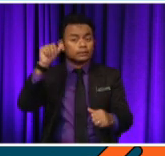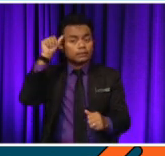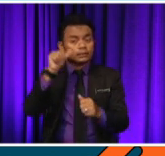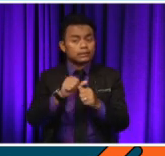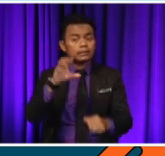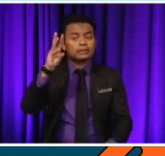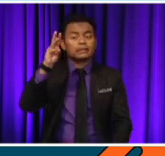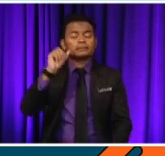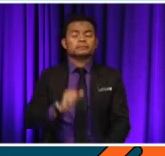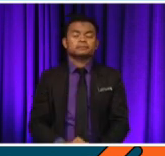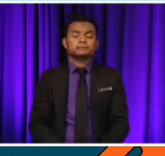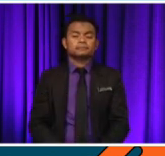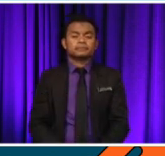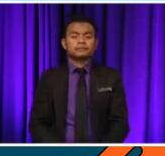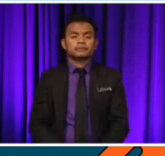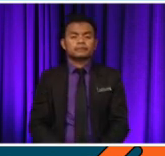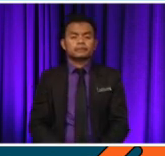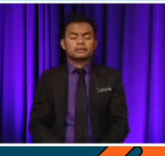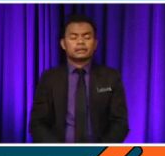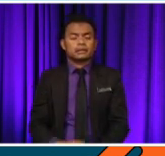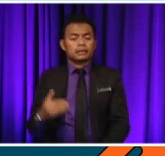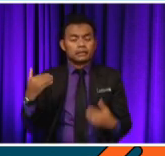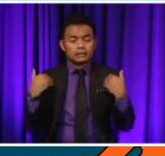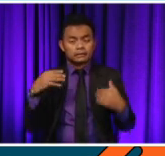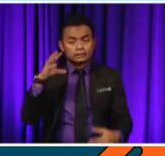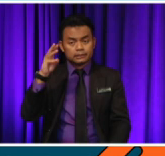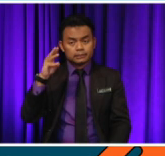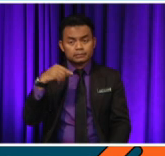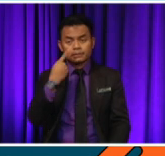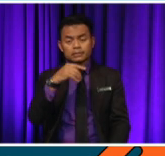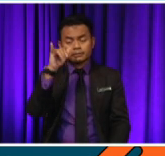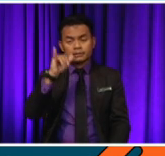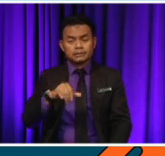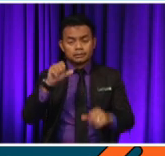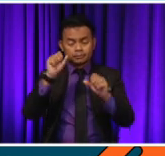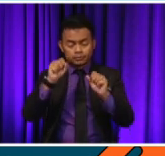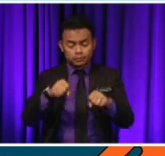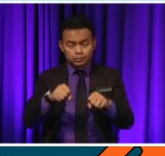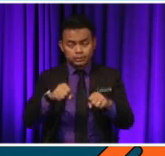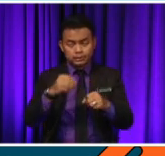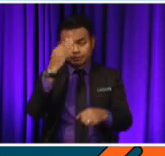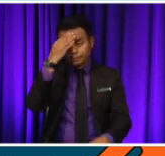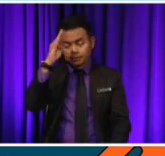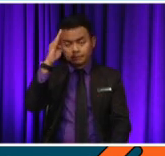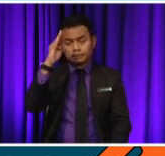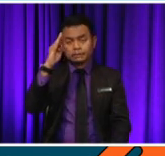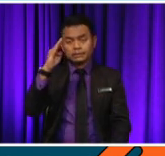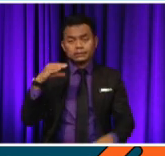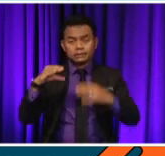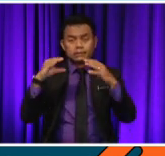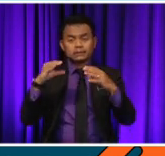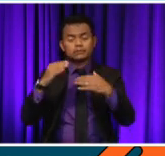kepentingan nih siapa Boleh memberikan penerangan ringkas untuk beberapa kepentingan ini